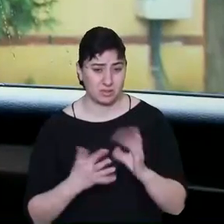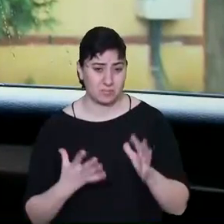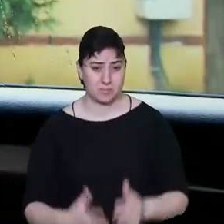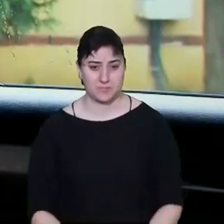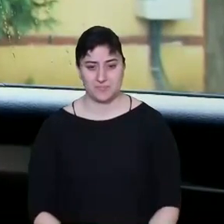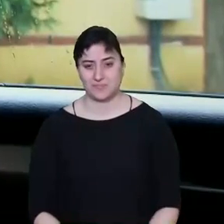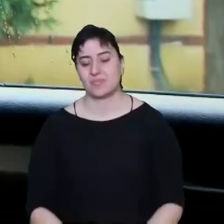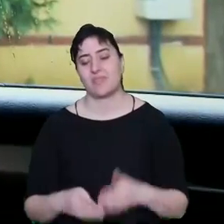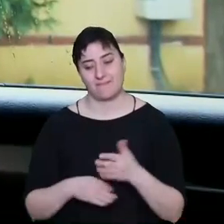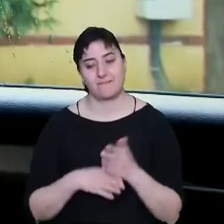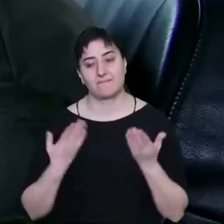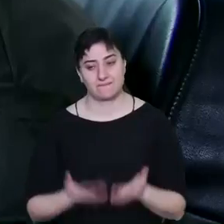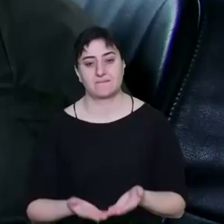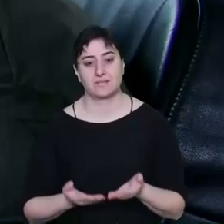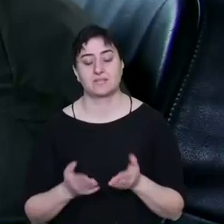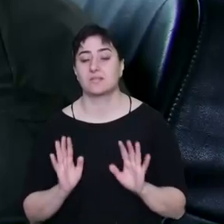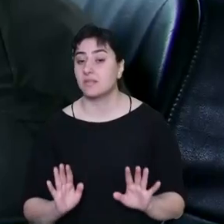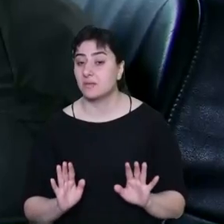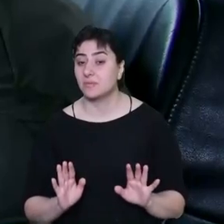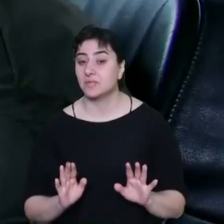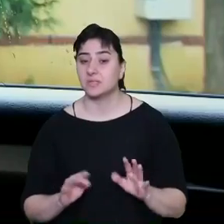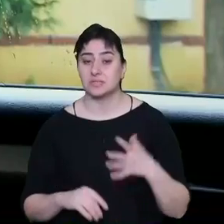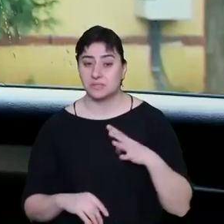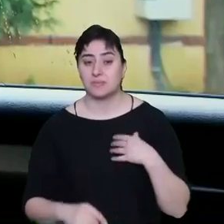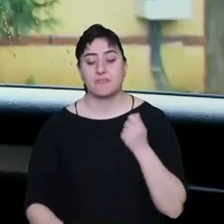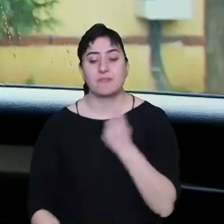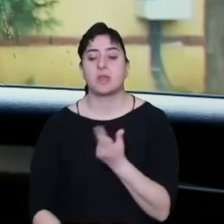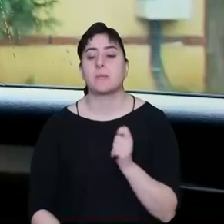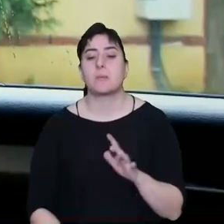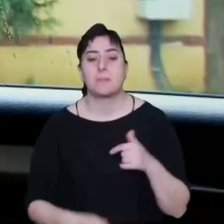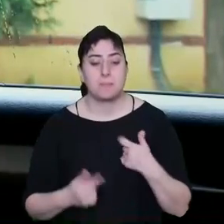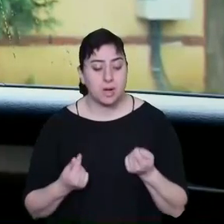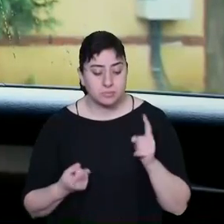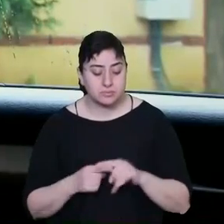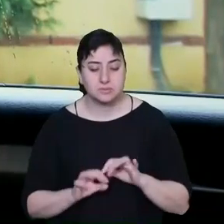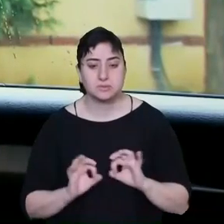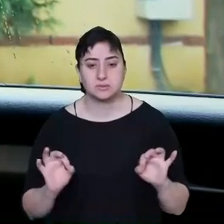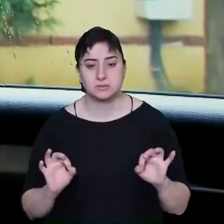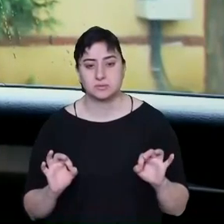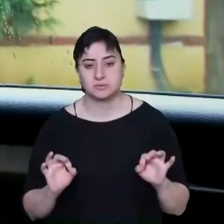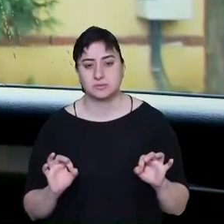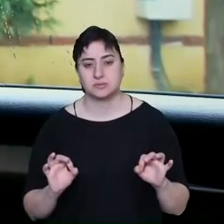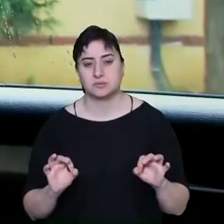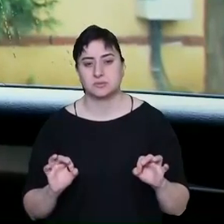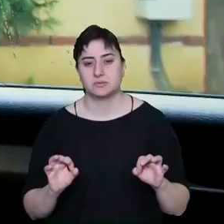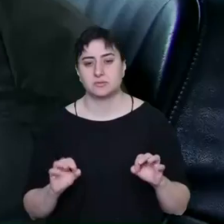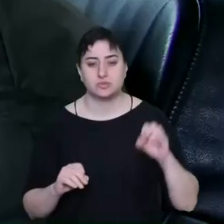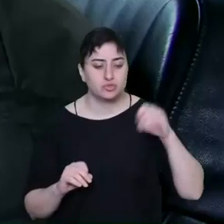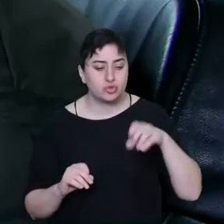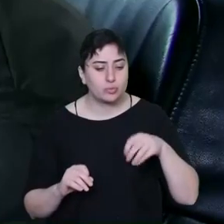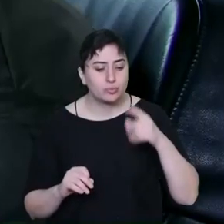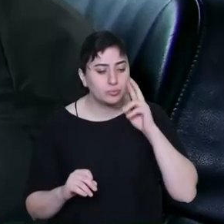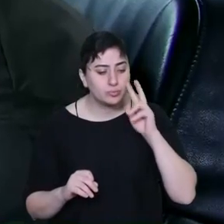Sarp? Aynen öyle Şükrü. Hayır zaten istesem de veremem. Buraya gelirken öyle çöp toplayan bir